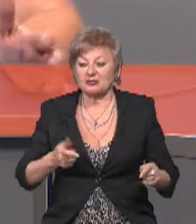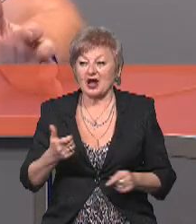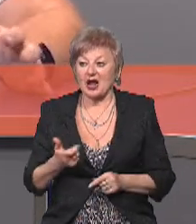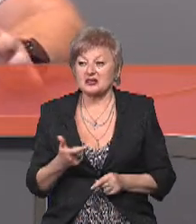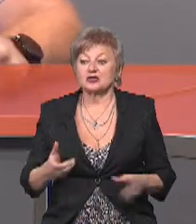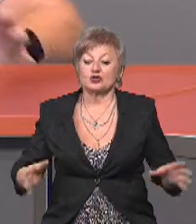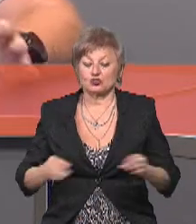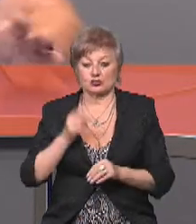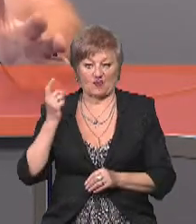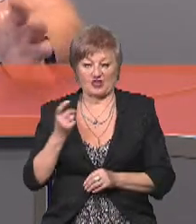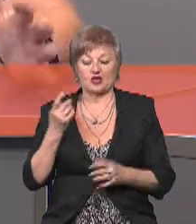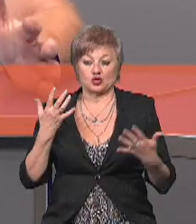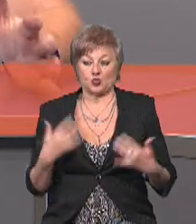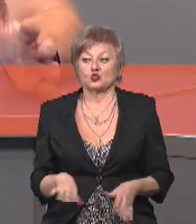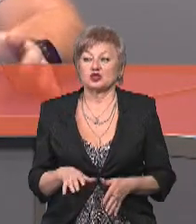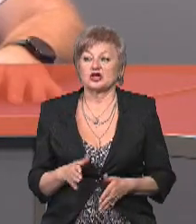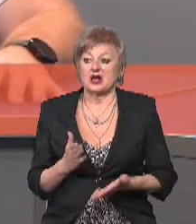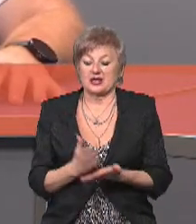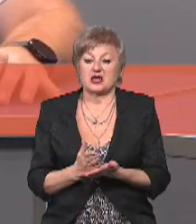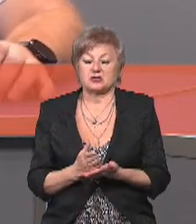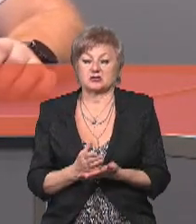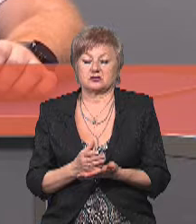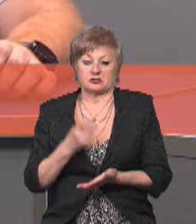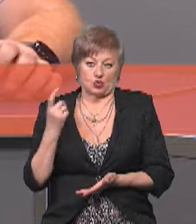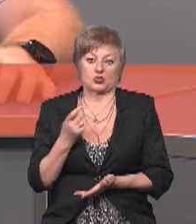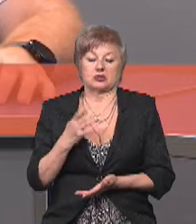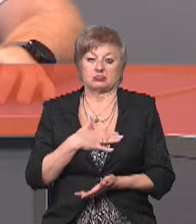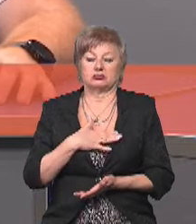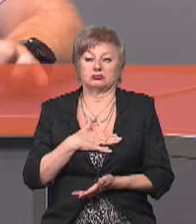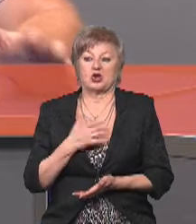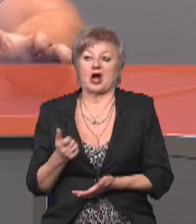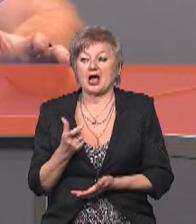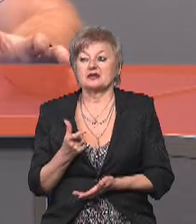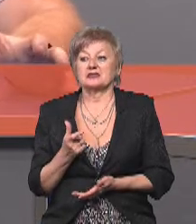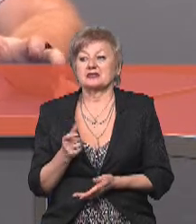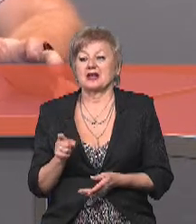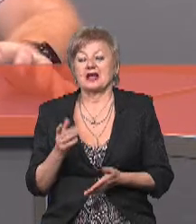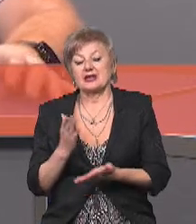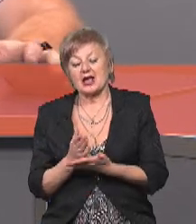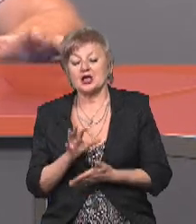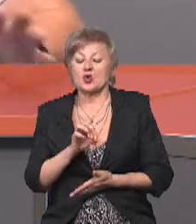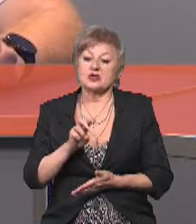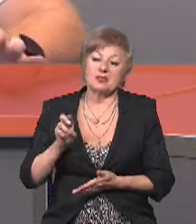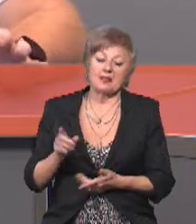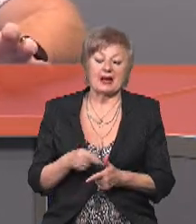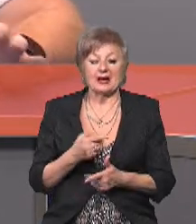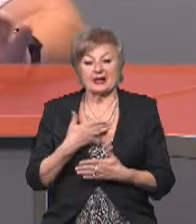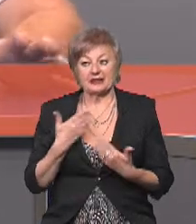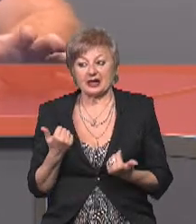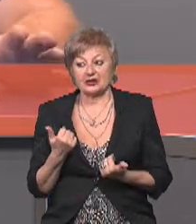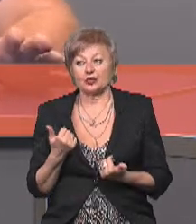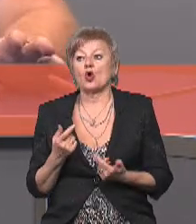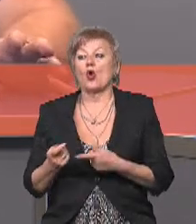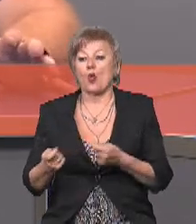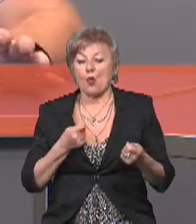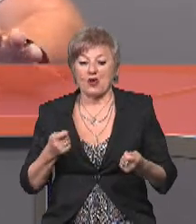сумісна власність, вона вже є власністю співвласників будинку, незалежно від того, створено там об'єднання співвласників чи не створено, чи там